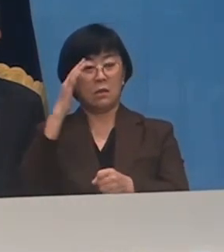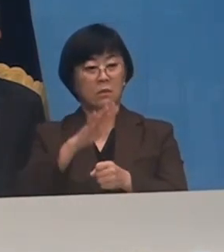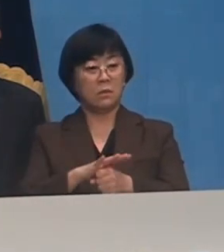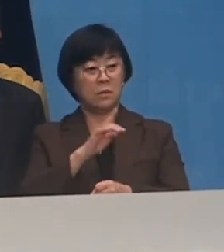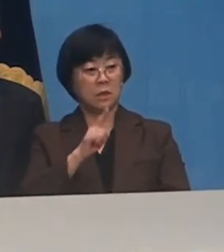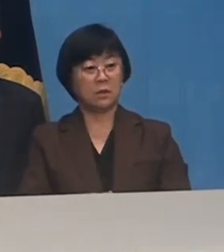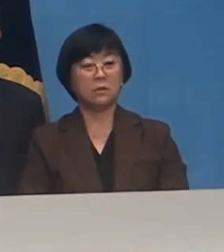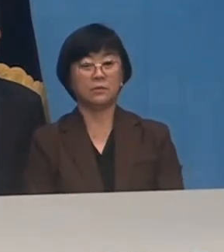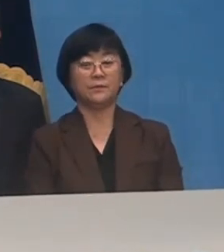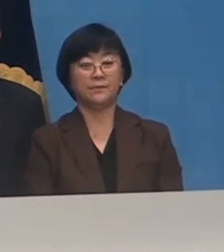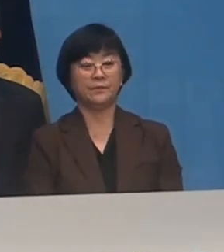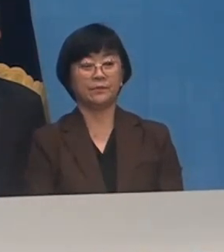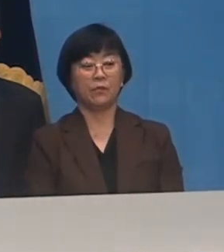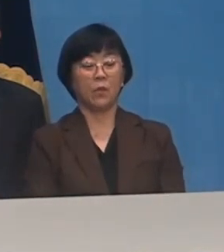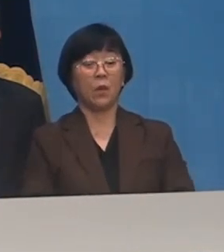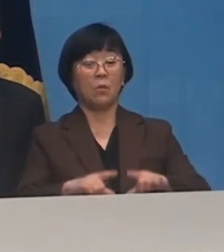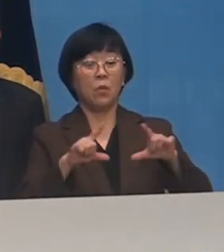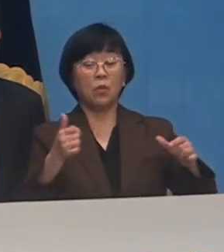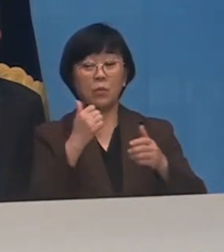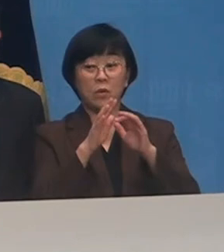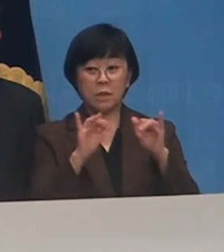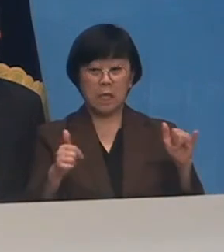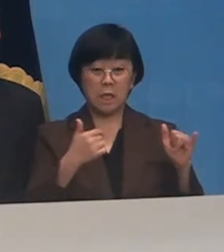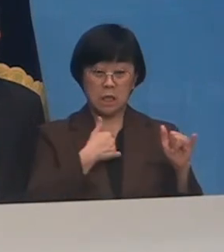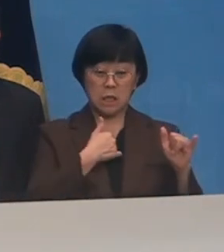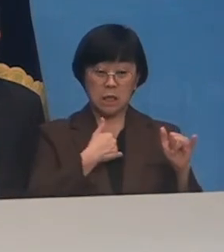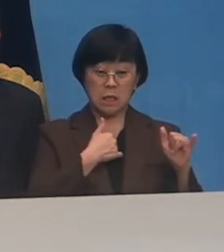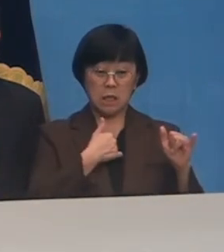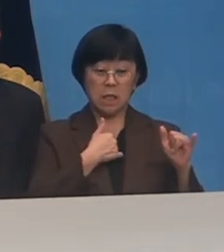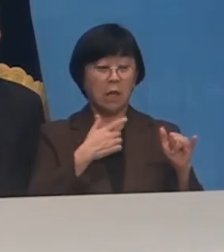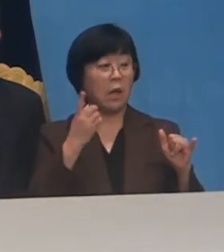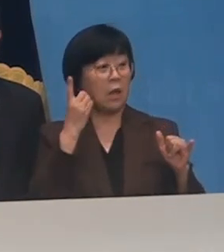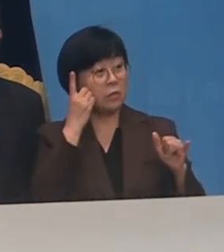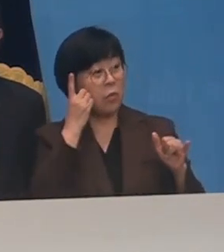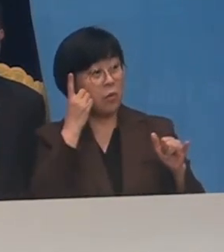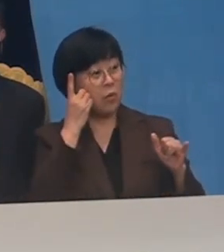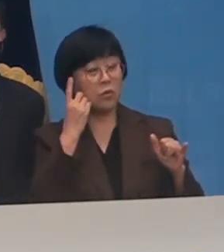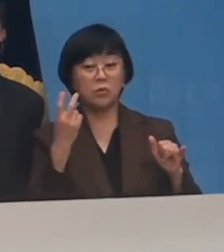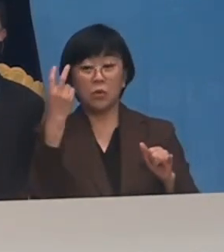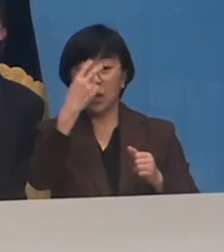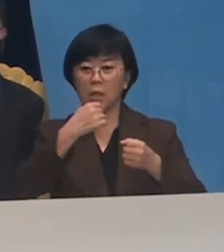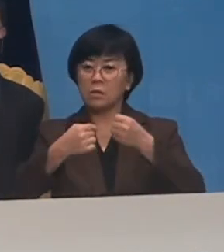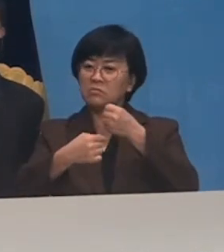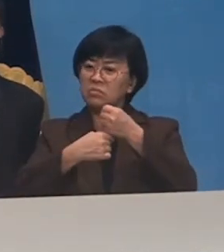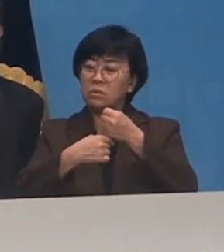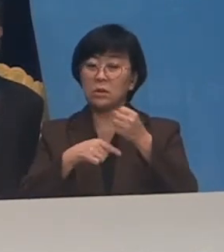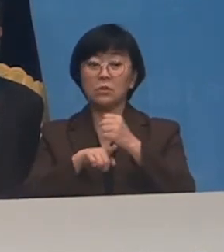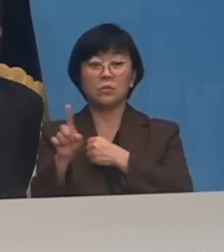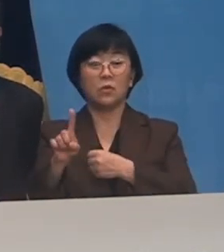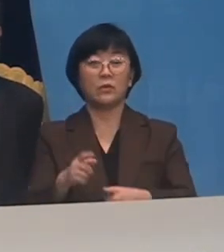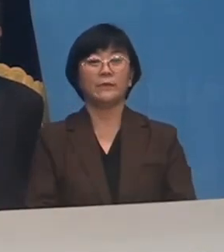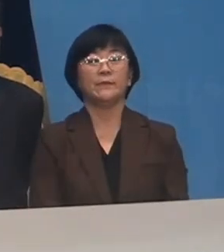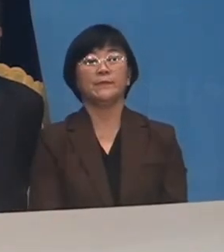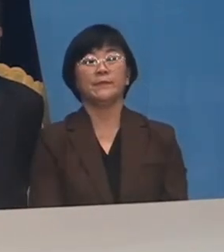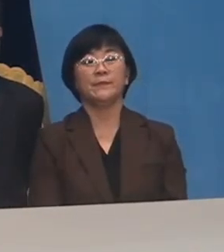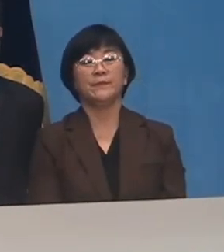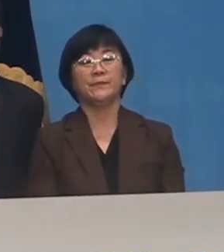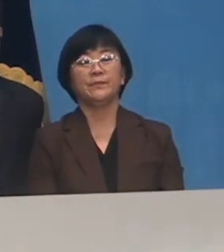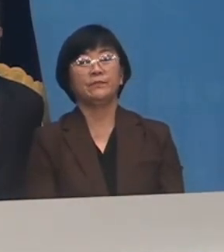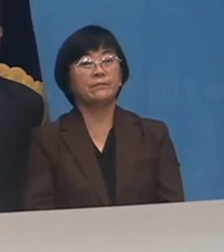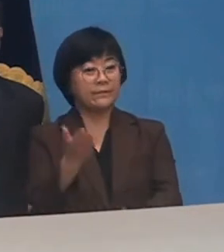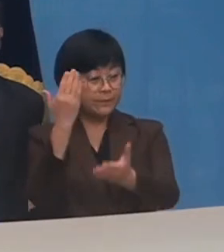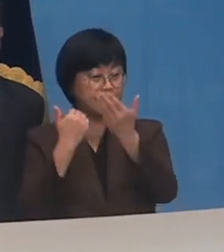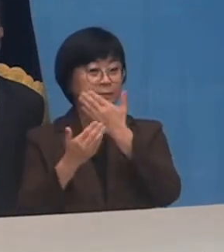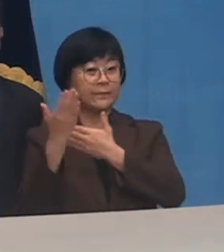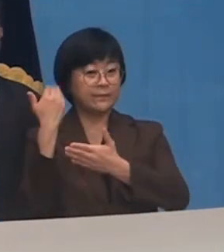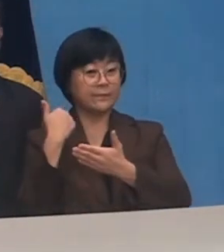없었다. 보통 변호사인 나의 통신 조회를 할 이유가 도대체 무엇인가?